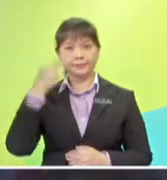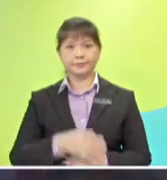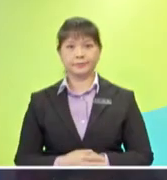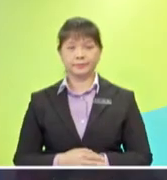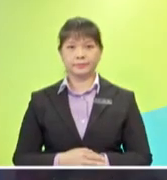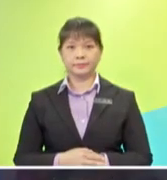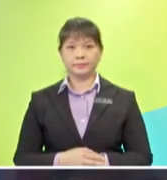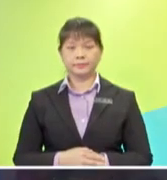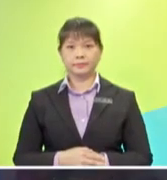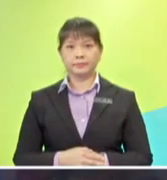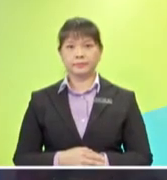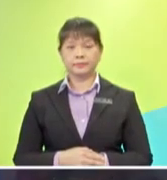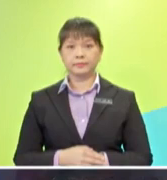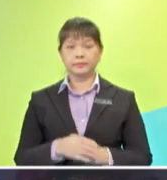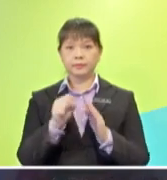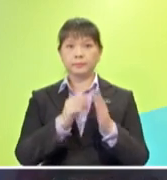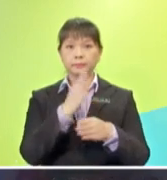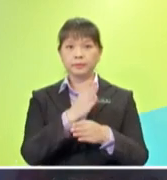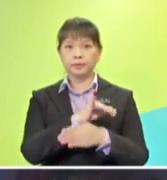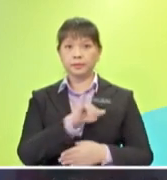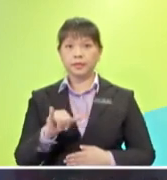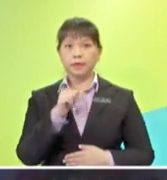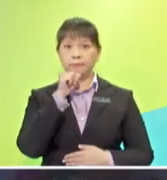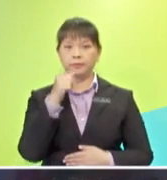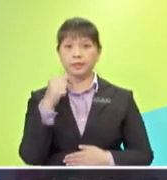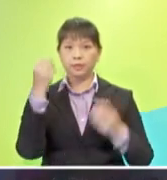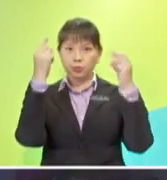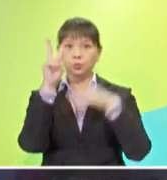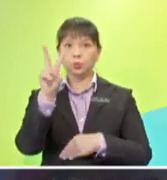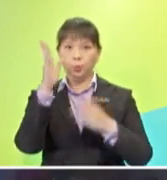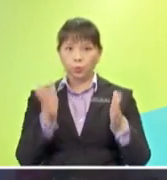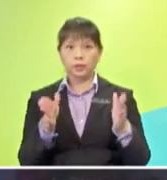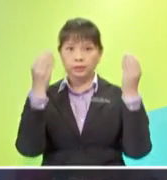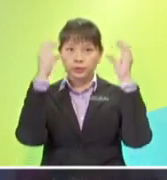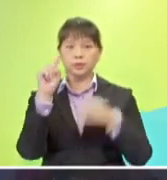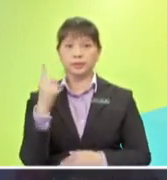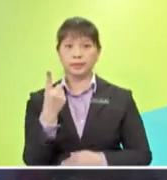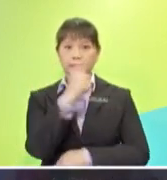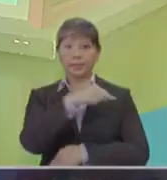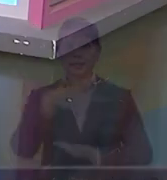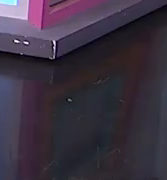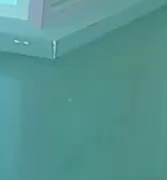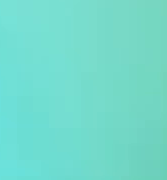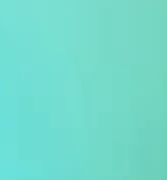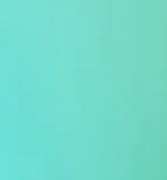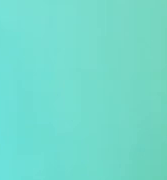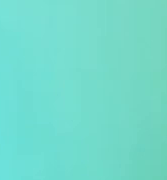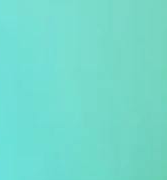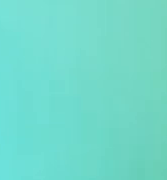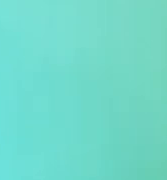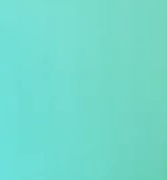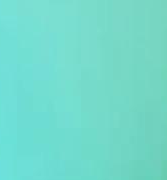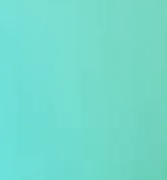tapi sebenarnya bukan kita ada juga juru bahasa kita yaitu cegulina